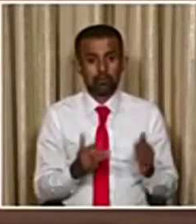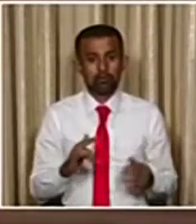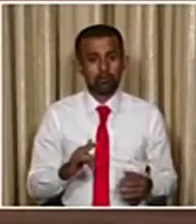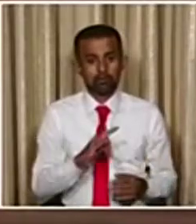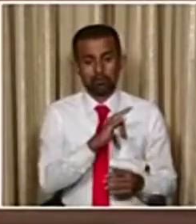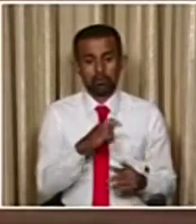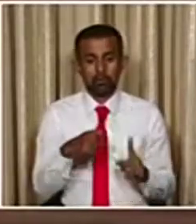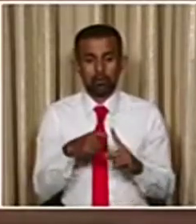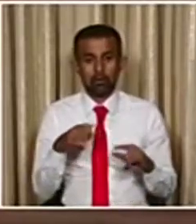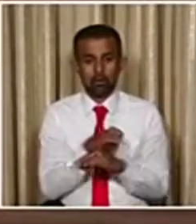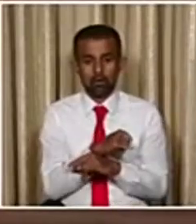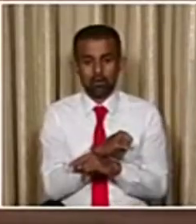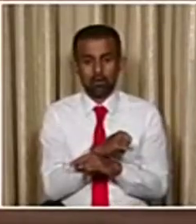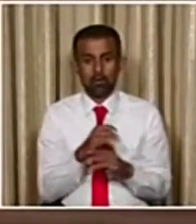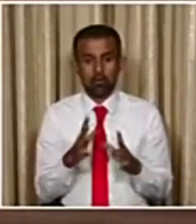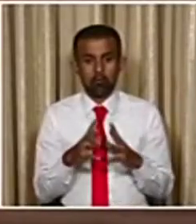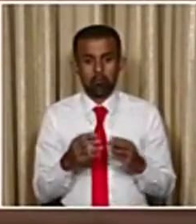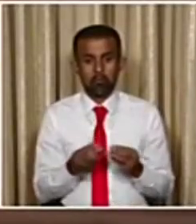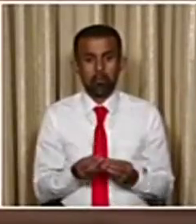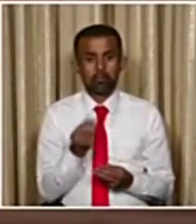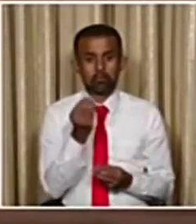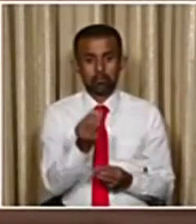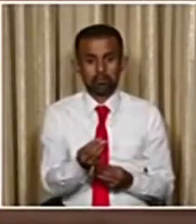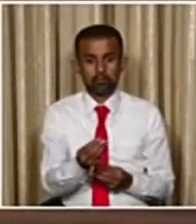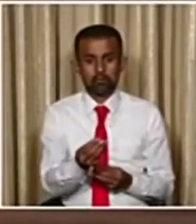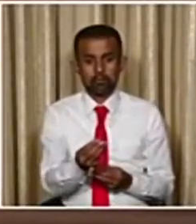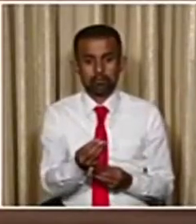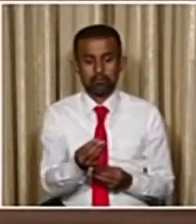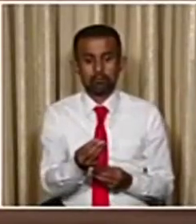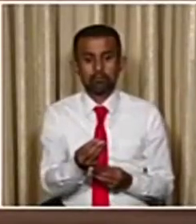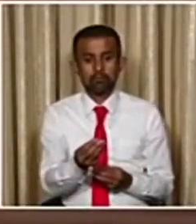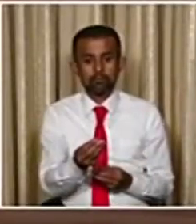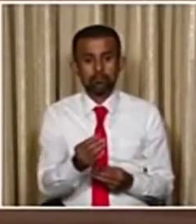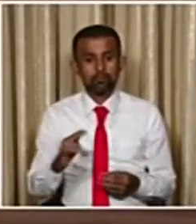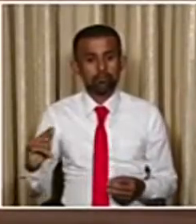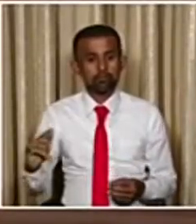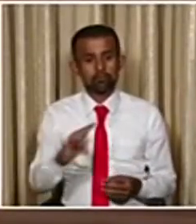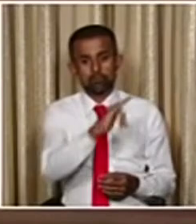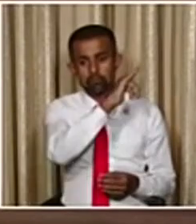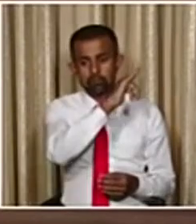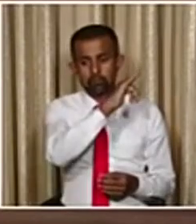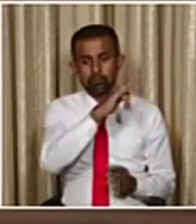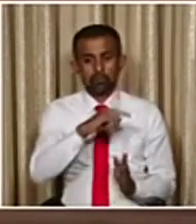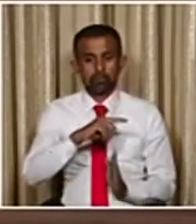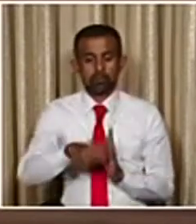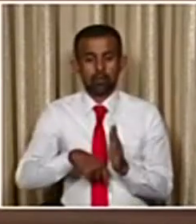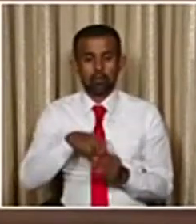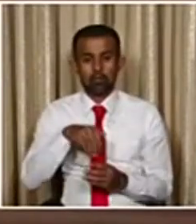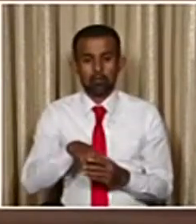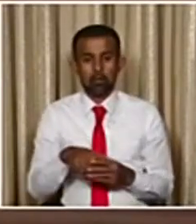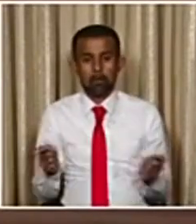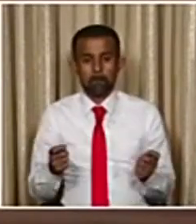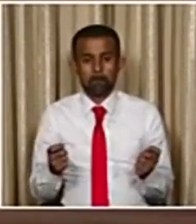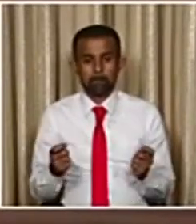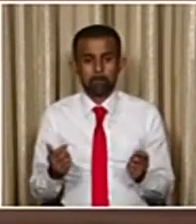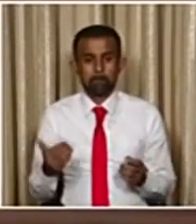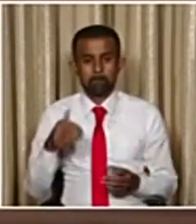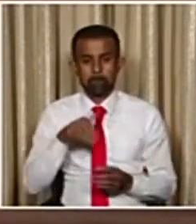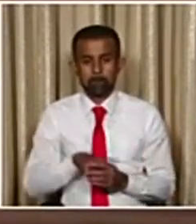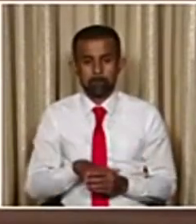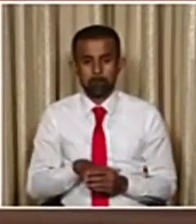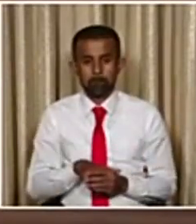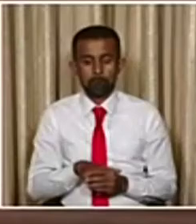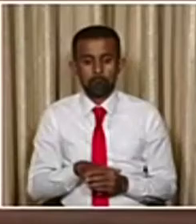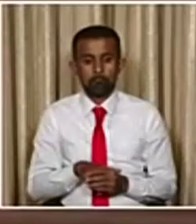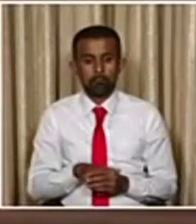විදේශිකයින් කටුනායකදී තමයි ඒ බඩු බාර දෙය. එතනින් අරගෙන තමයි ඒ අය විදේශගත වෙන්නේ. නිසා දේශීය වෙළඳපොළට මේවා ඇතුළත් වීමේ